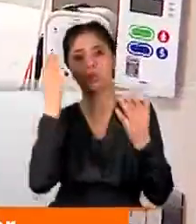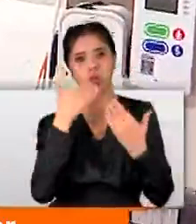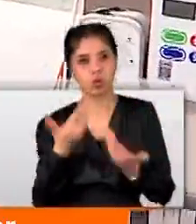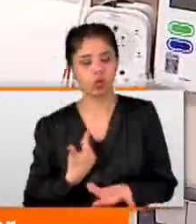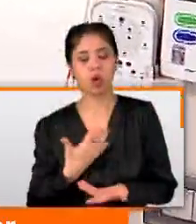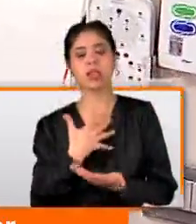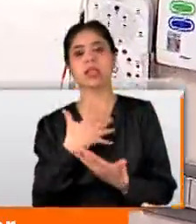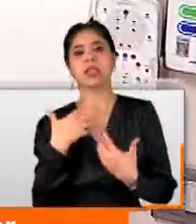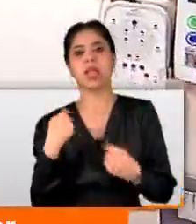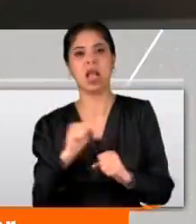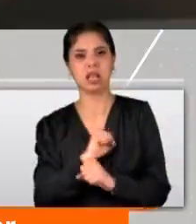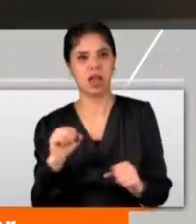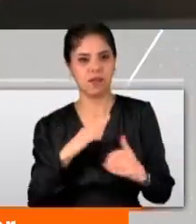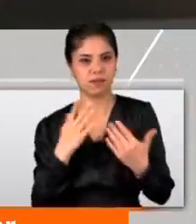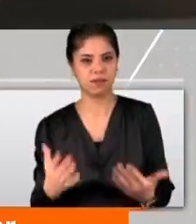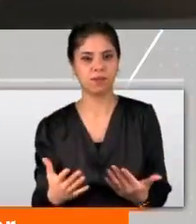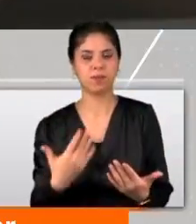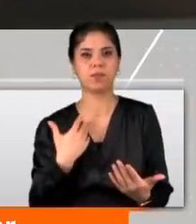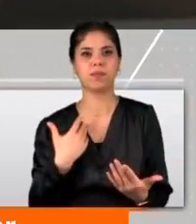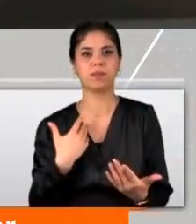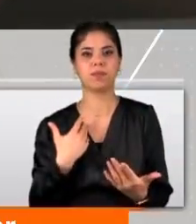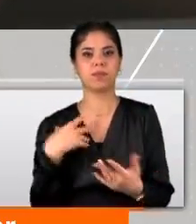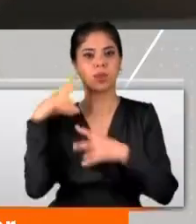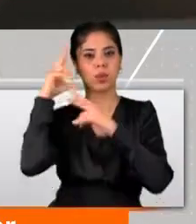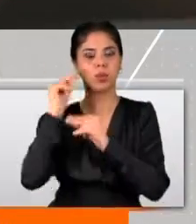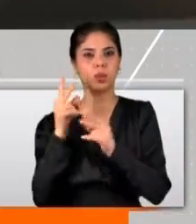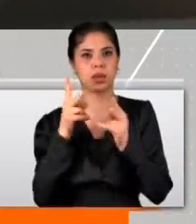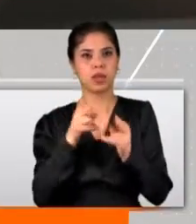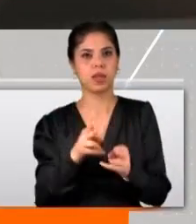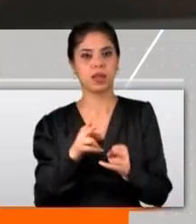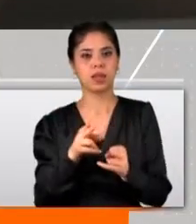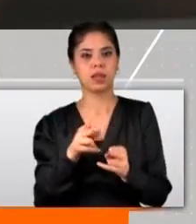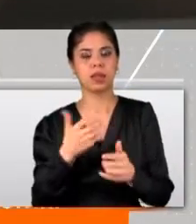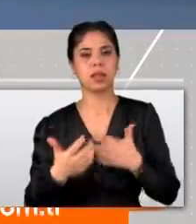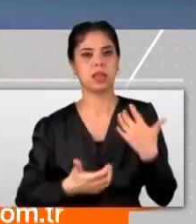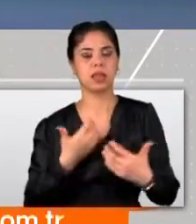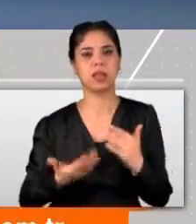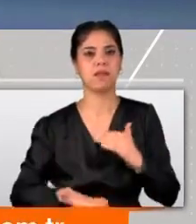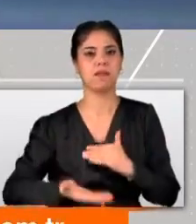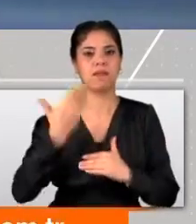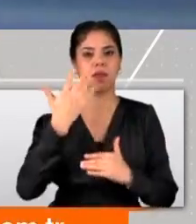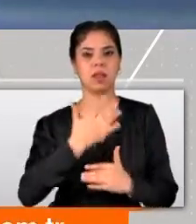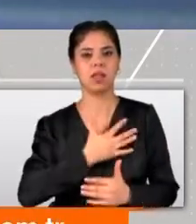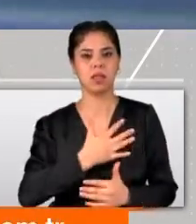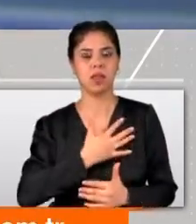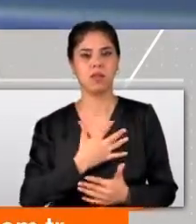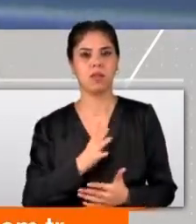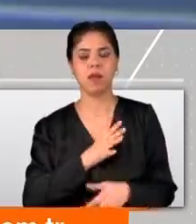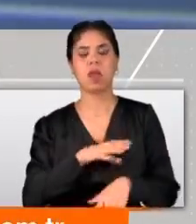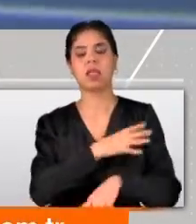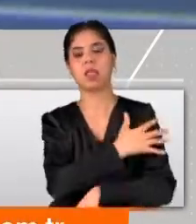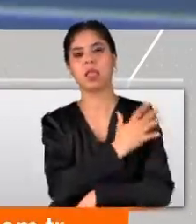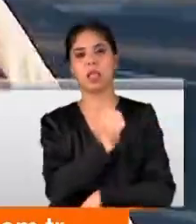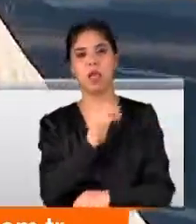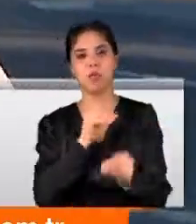sağlığımıza da zarar veriyor birdenbire ani bir uyku kesintisi hızlı bir stres hormonu artışı çarpıntılar Meydan görüyor aynı tansiyon